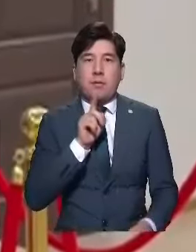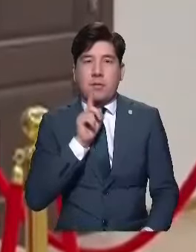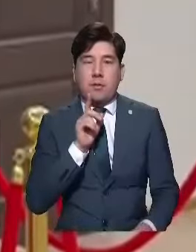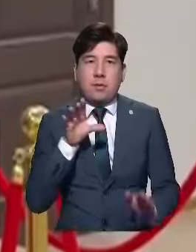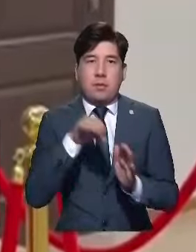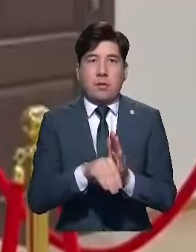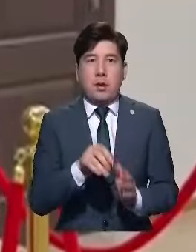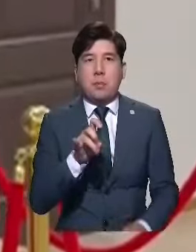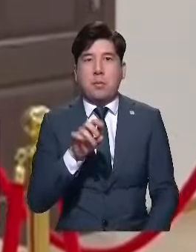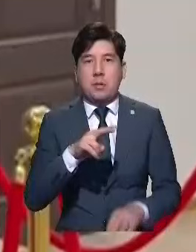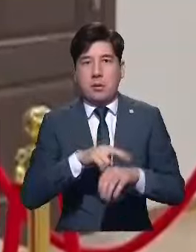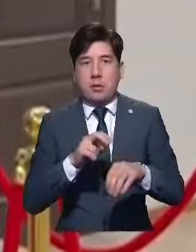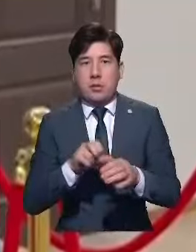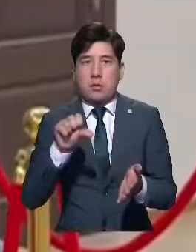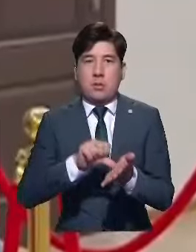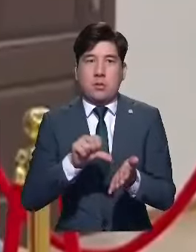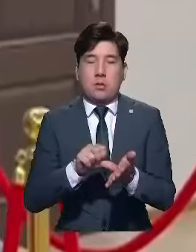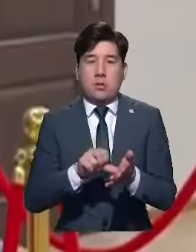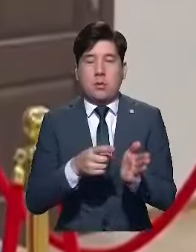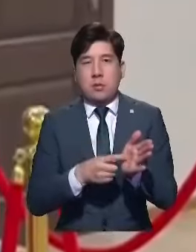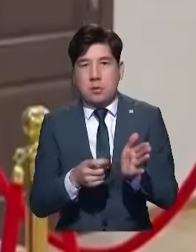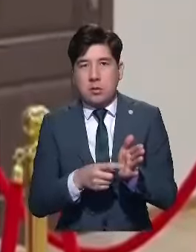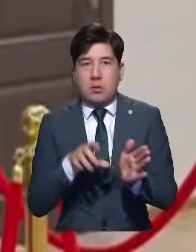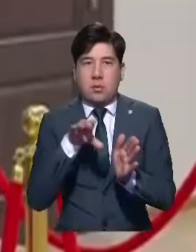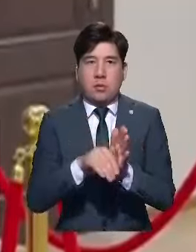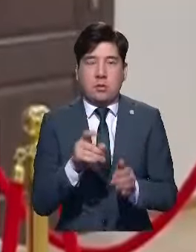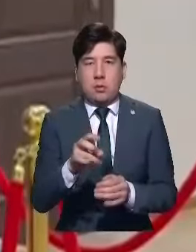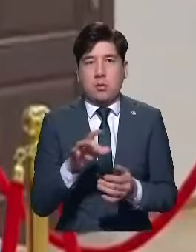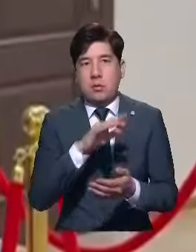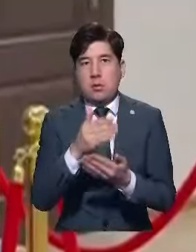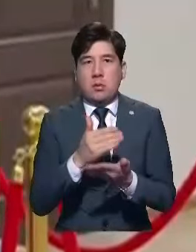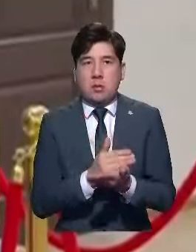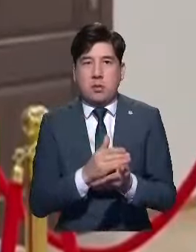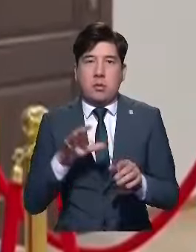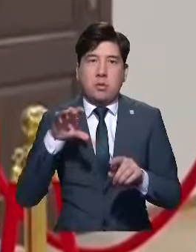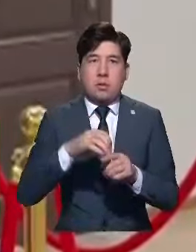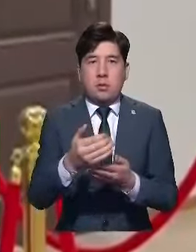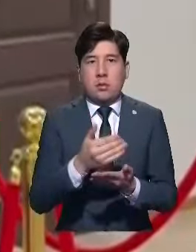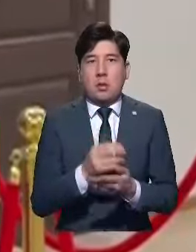районной полиции. С его участием проводятся следственные действия. Отметим, что операция по задержанию прошла в